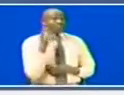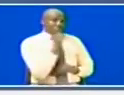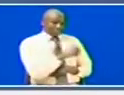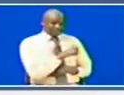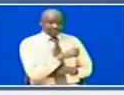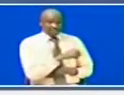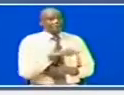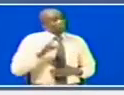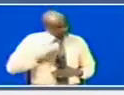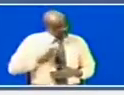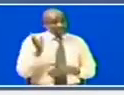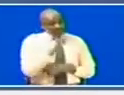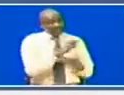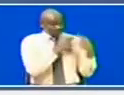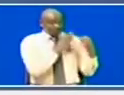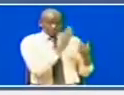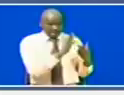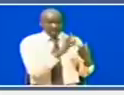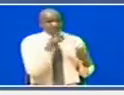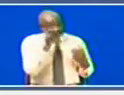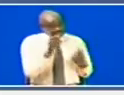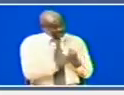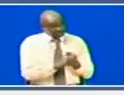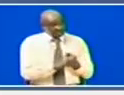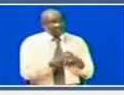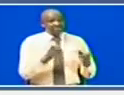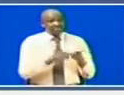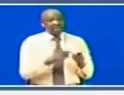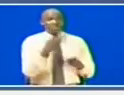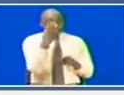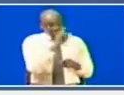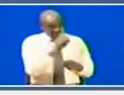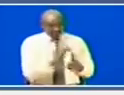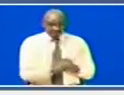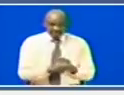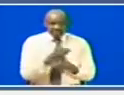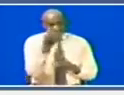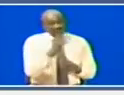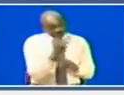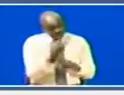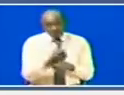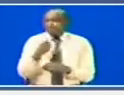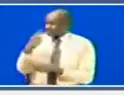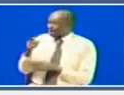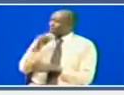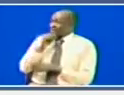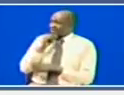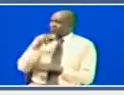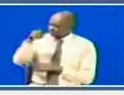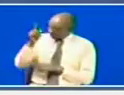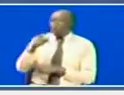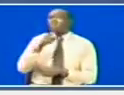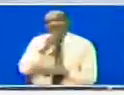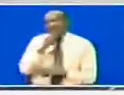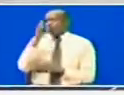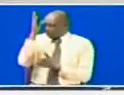arudi katika jukumu lake maana inaonekana nzuri ile la kitambo kuliko sasa. Sekunde 30. Mimi kile kitu ambacho nitamwambia mwanaume ni kwamba wewe ni mwanaume. Na Mwenyezi